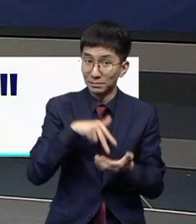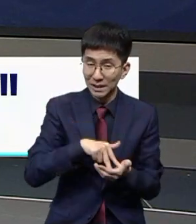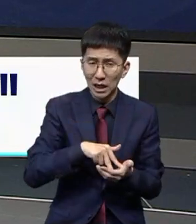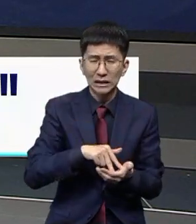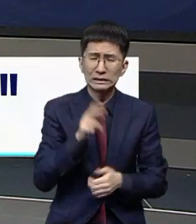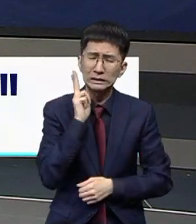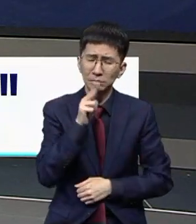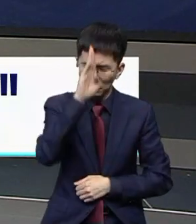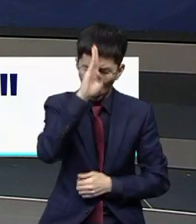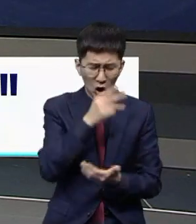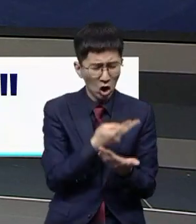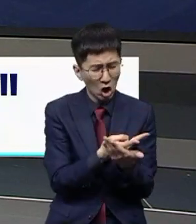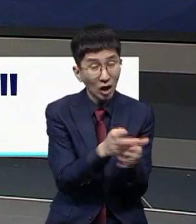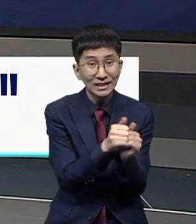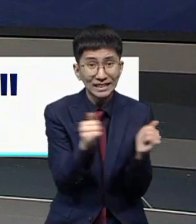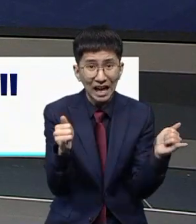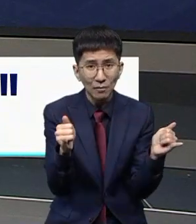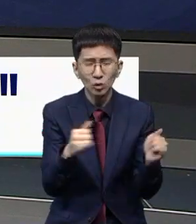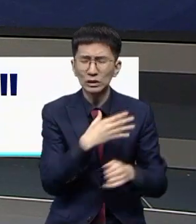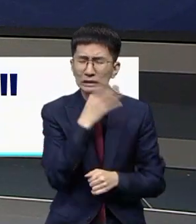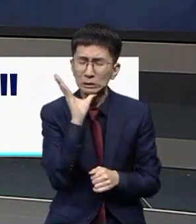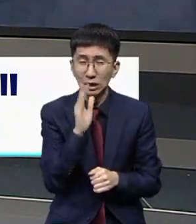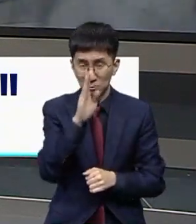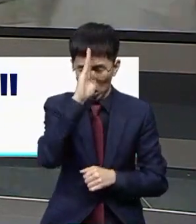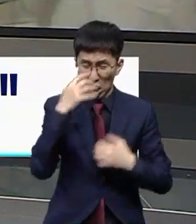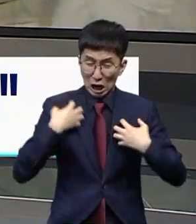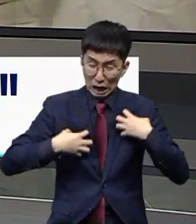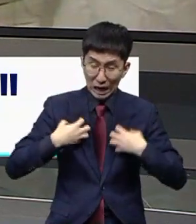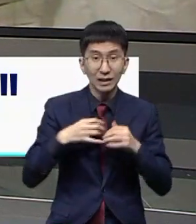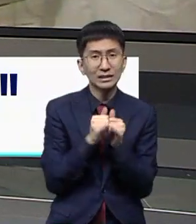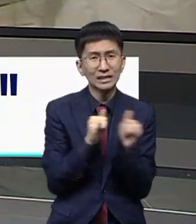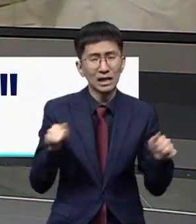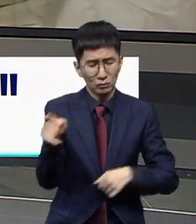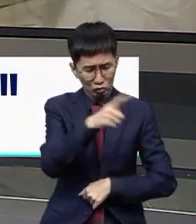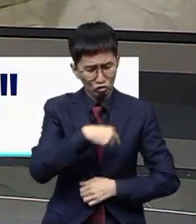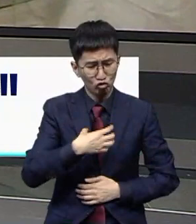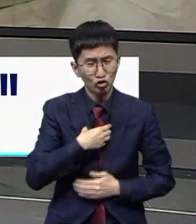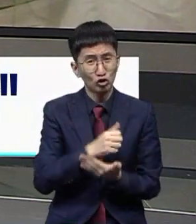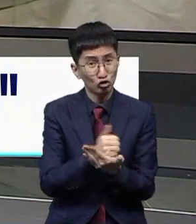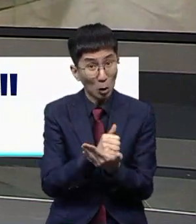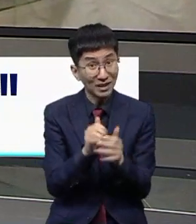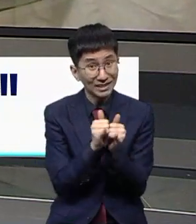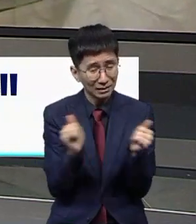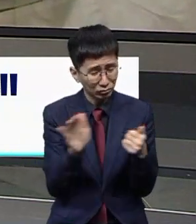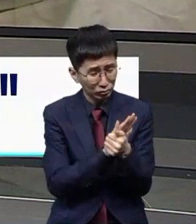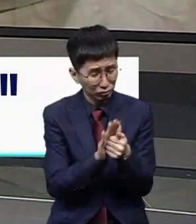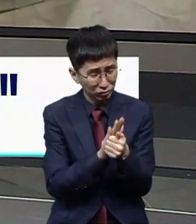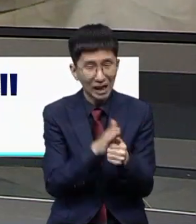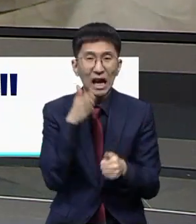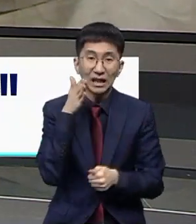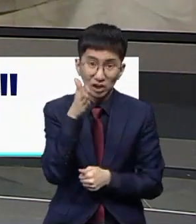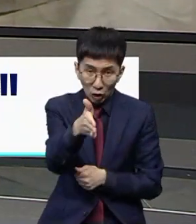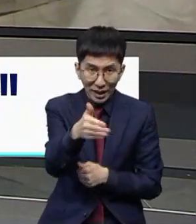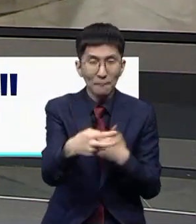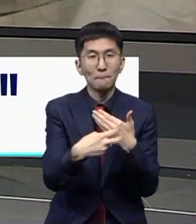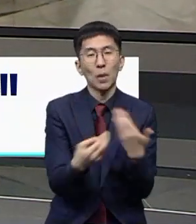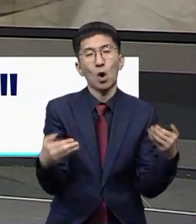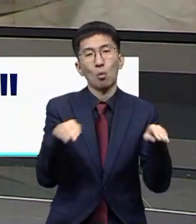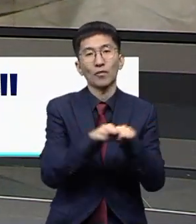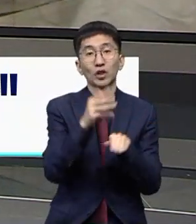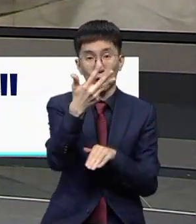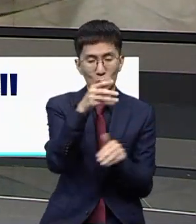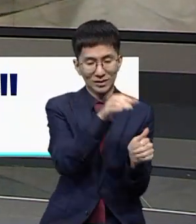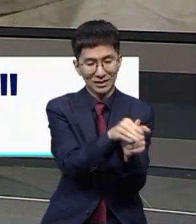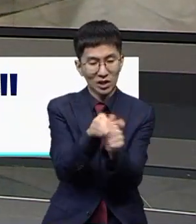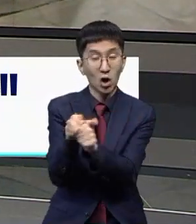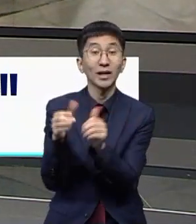정부는 중환자들과 또 어르신이나 기저질환 있는 이런 고위험군 환자를 치료할 거점 전담병원